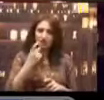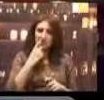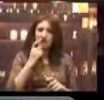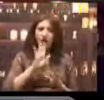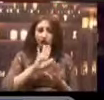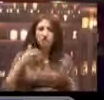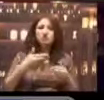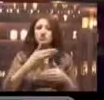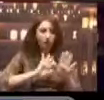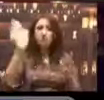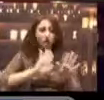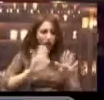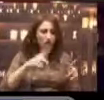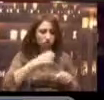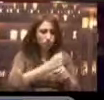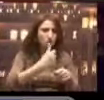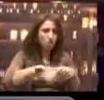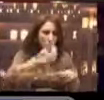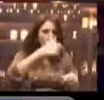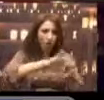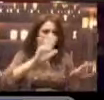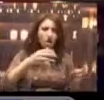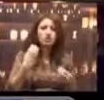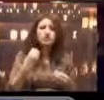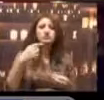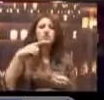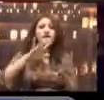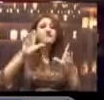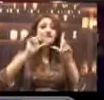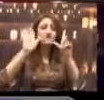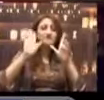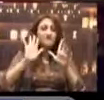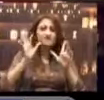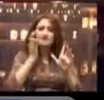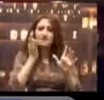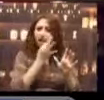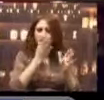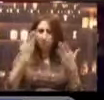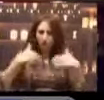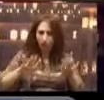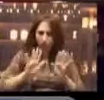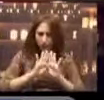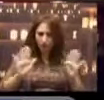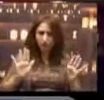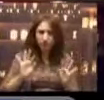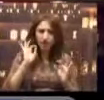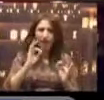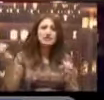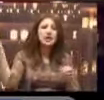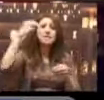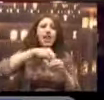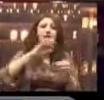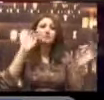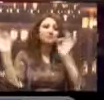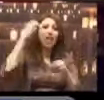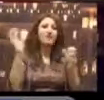للعرض وكل حاجه. وبعد ما خلصنا تصوير الفيلم كان في دايما موضه ساعتها ان يتعمل اعلان للفيلم واغنيه